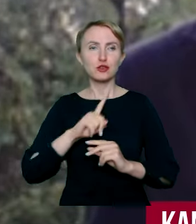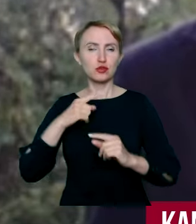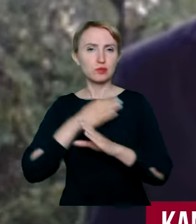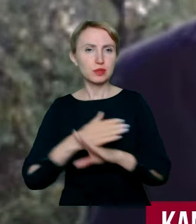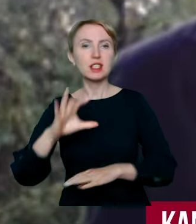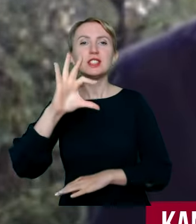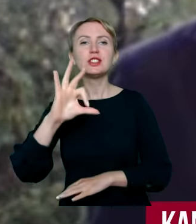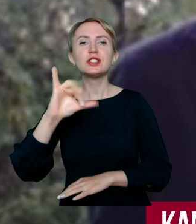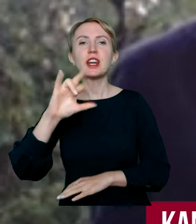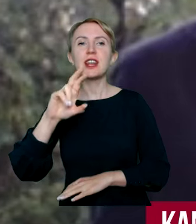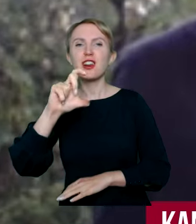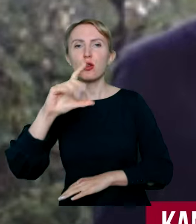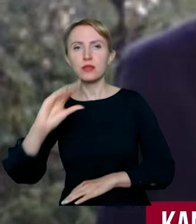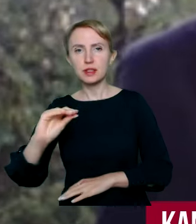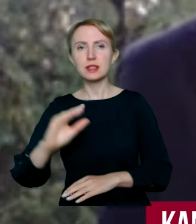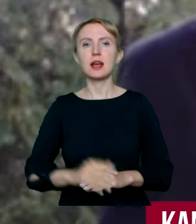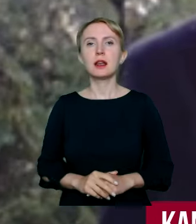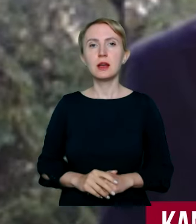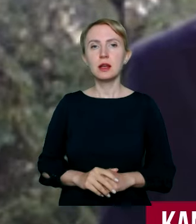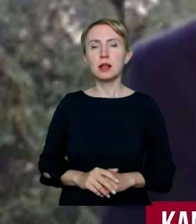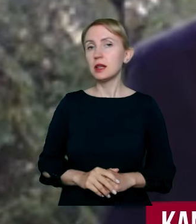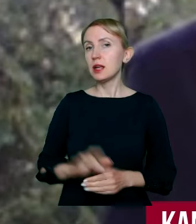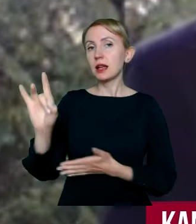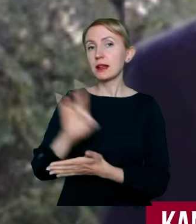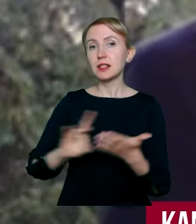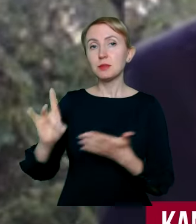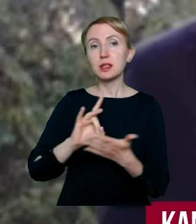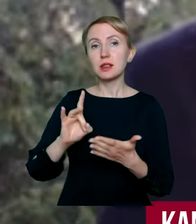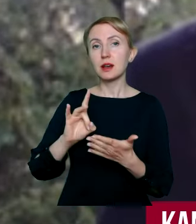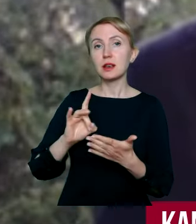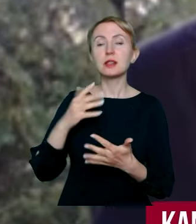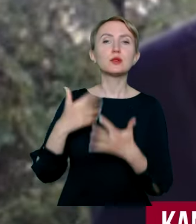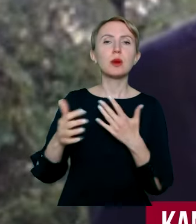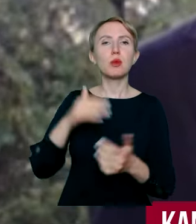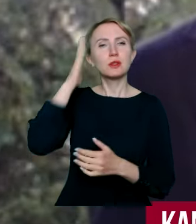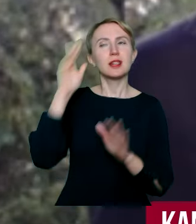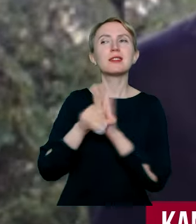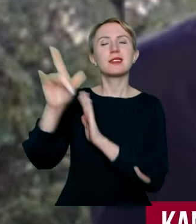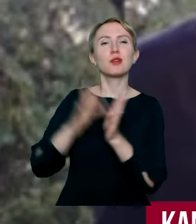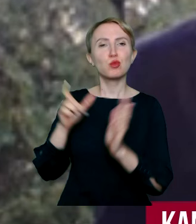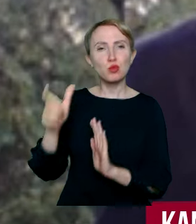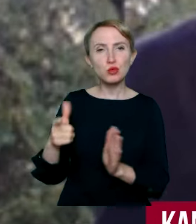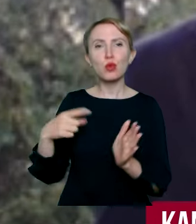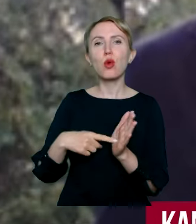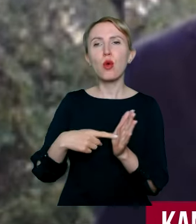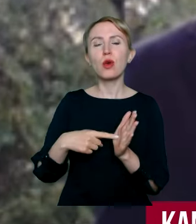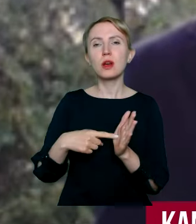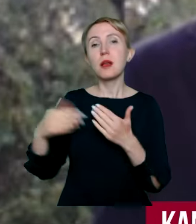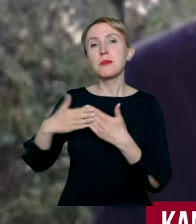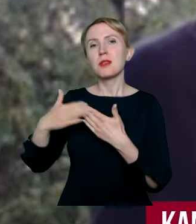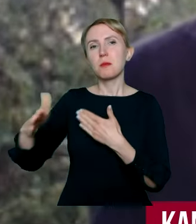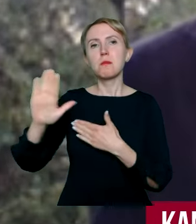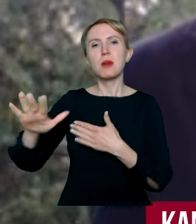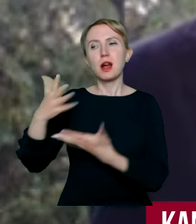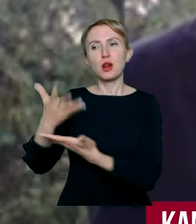Sierakowicach, rdzennej kaszubskiej gminie słabo znanej Donaldowi Tuskowi, choć opodal ma kawałek